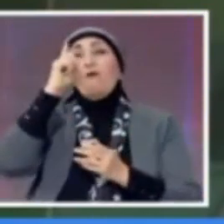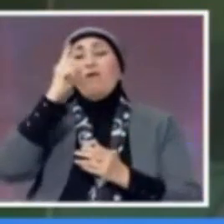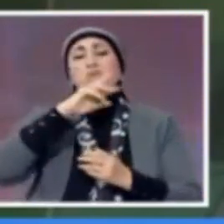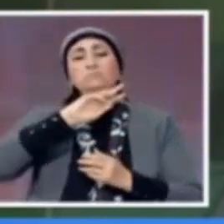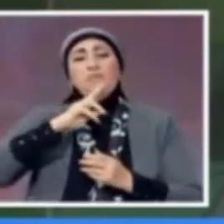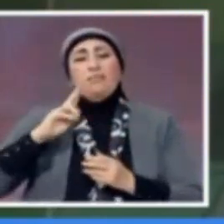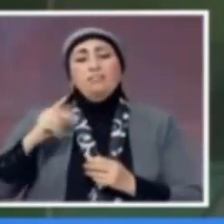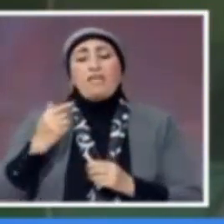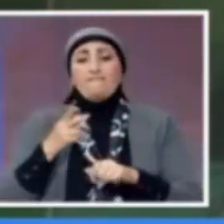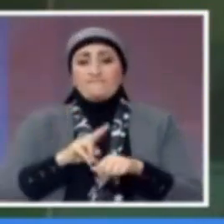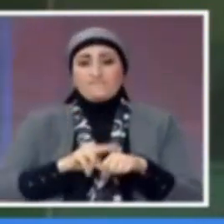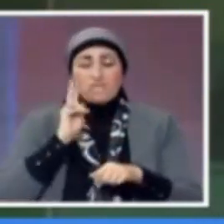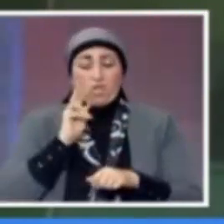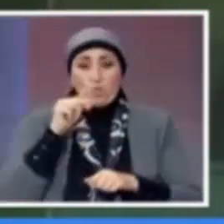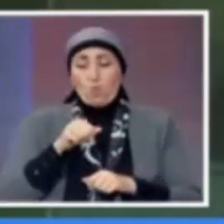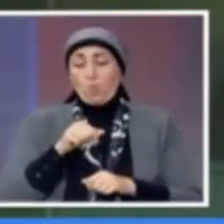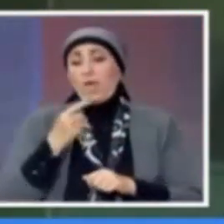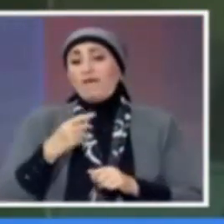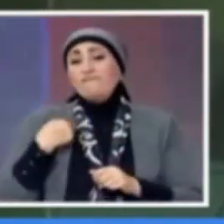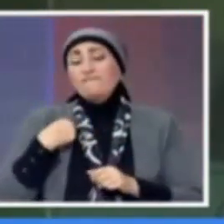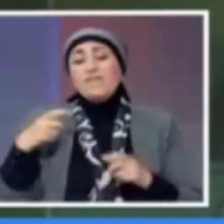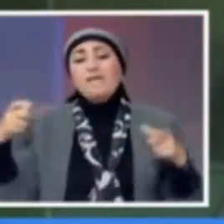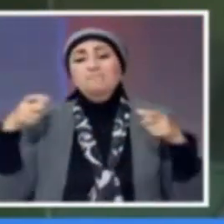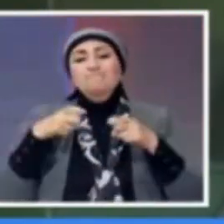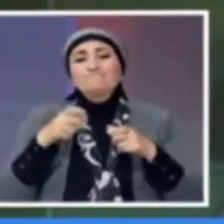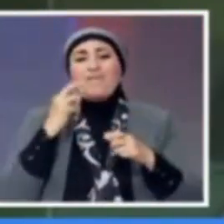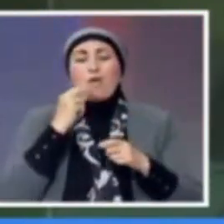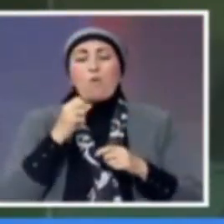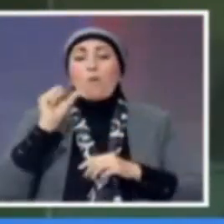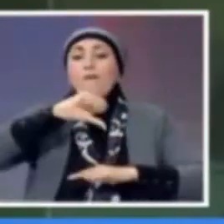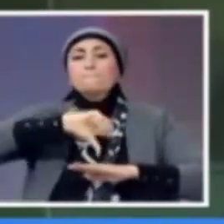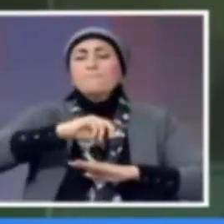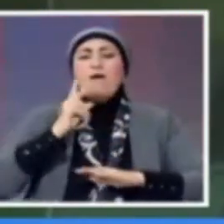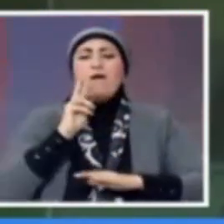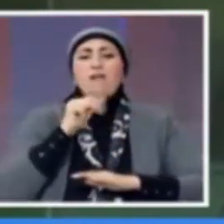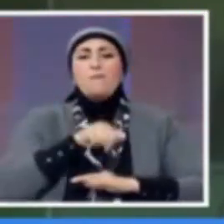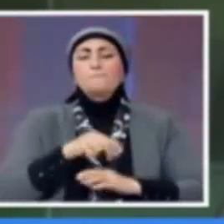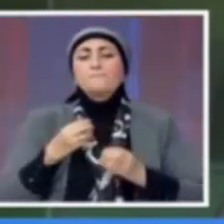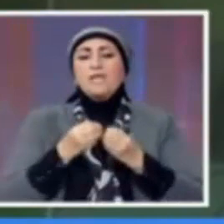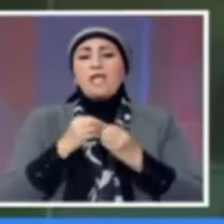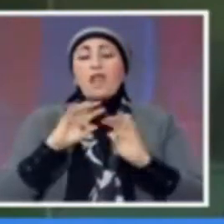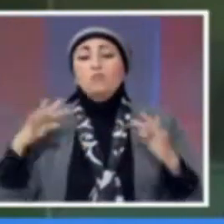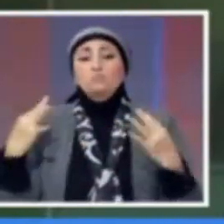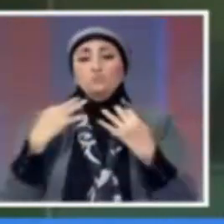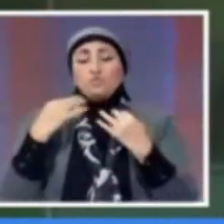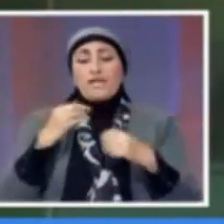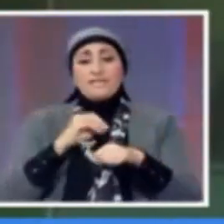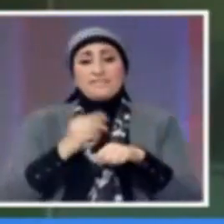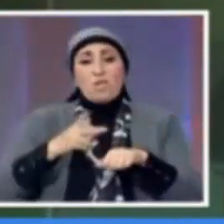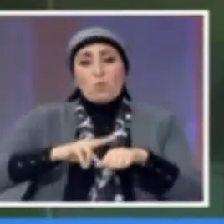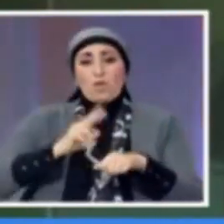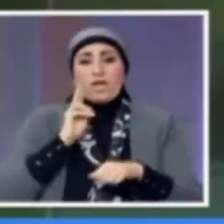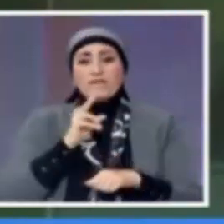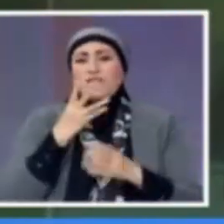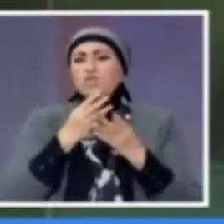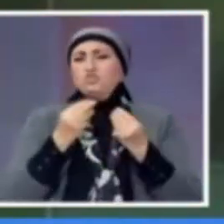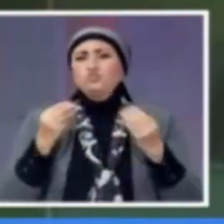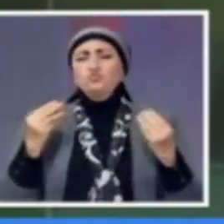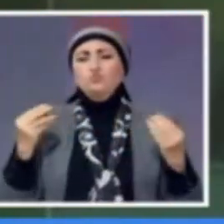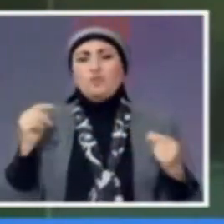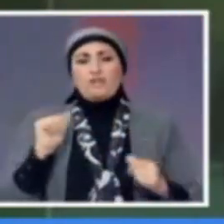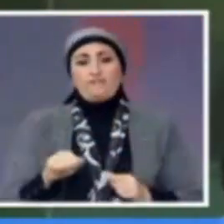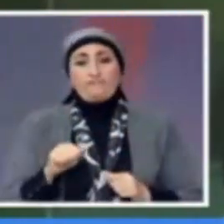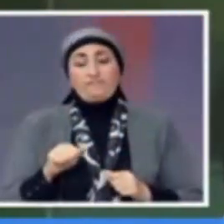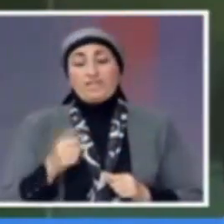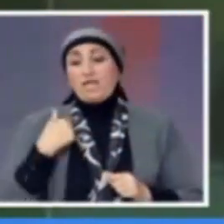يوميا في أمسيات عبارة عن برامج للسادة المشاهدين. كذلك أشياء كثيرة جدا من